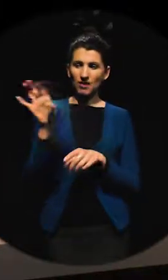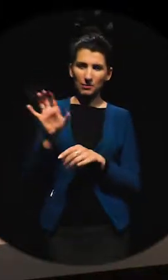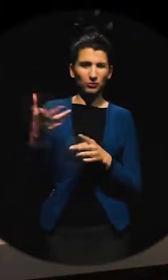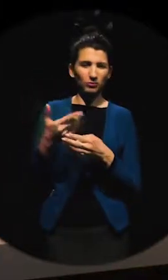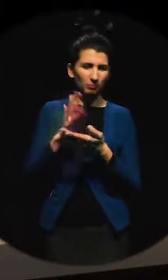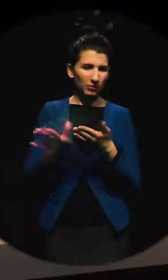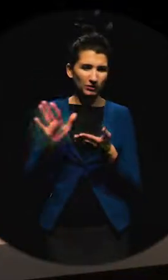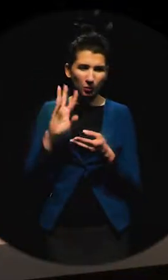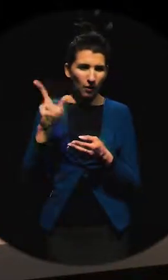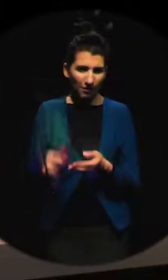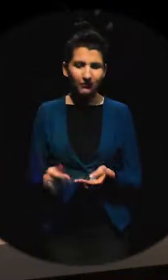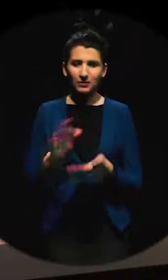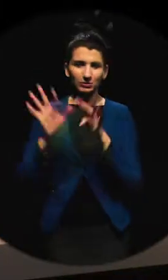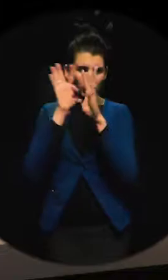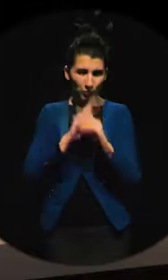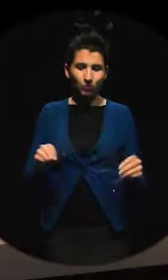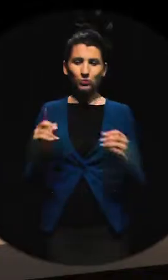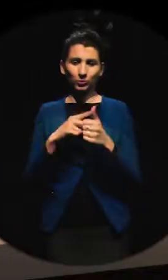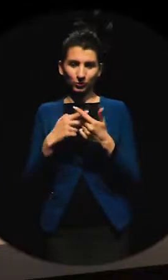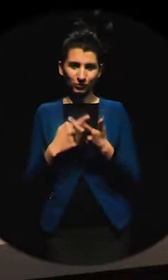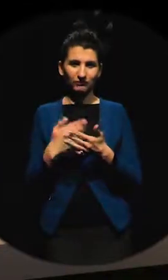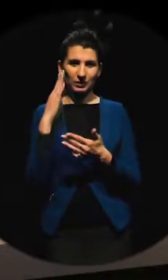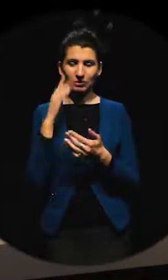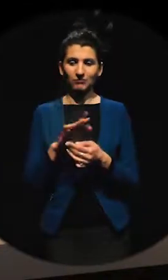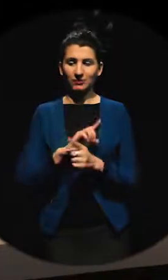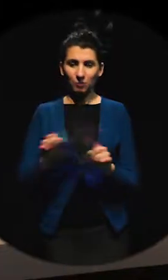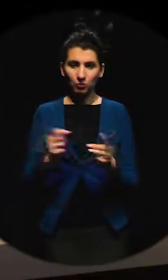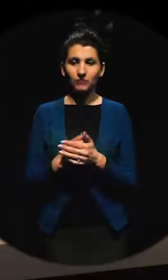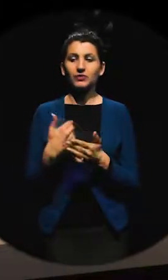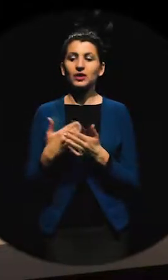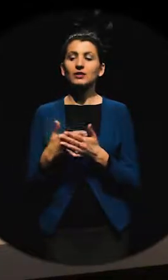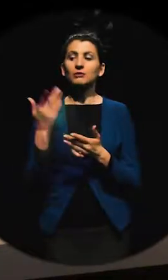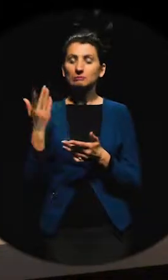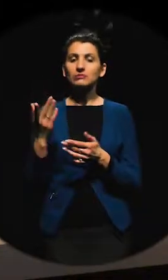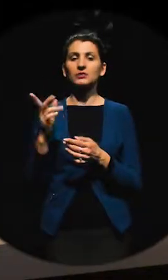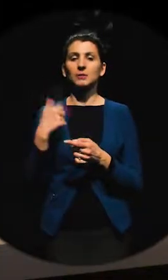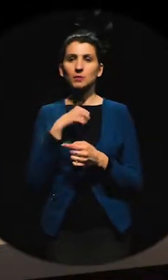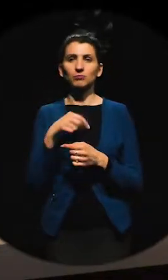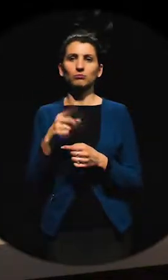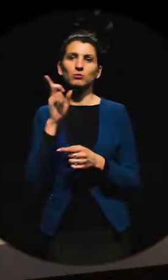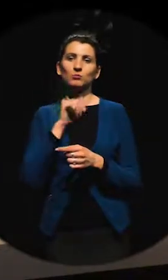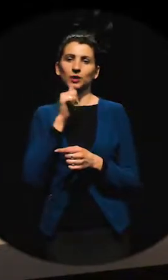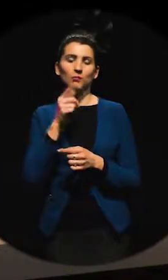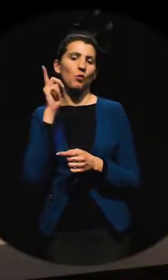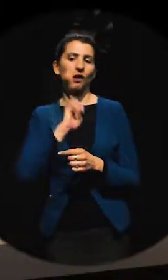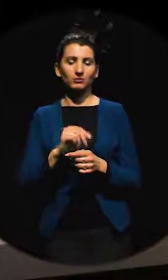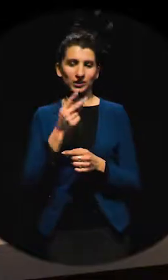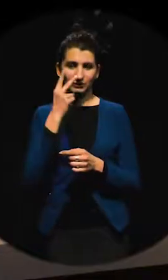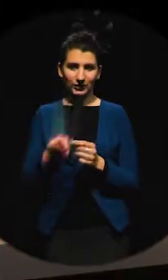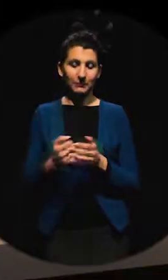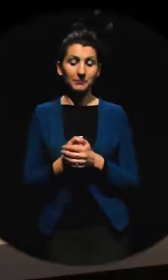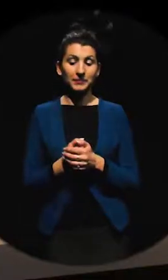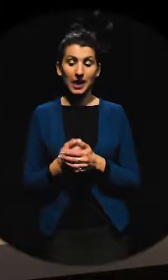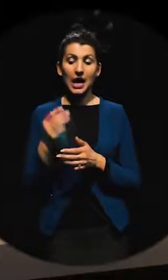która zawiera się w tym wezwaniu nie gap się. Otóż Tom Olin w fotografii